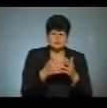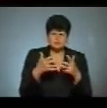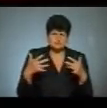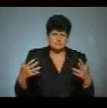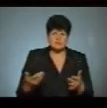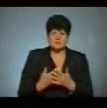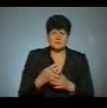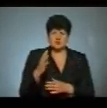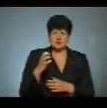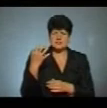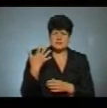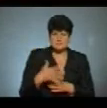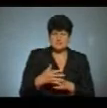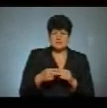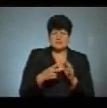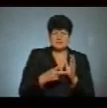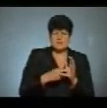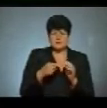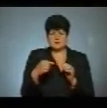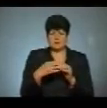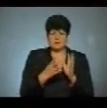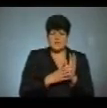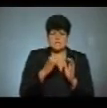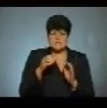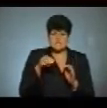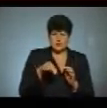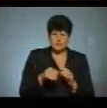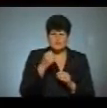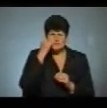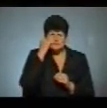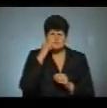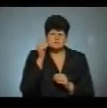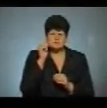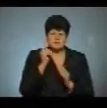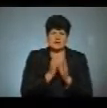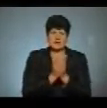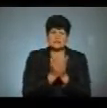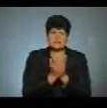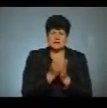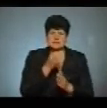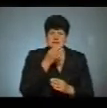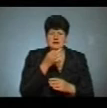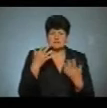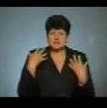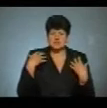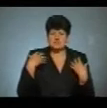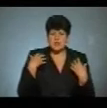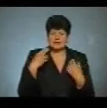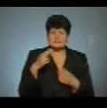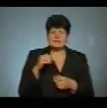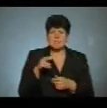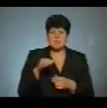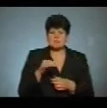понад 450 ікон 17-19 століть і старовинні книги. Розповів начальник департаменту стратегічних